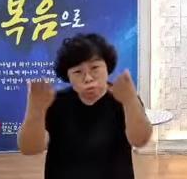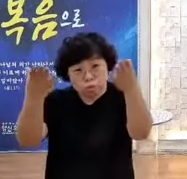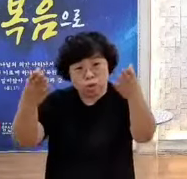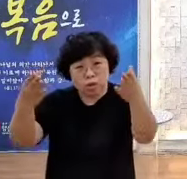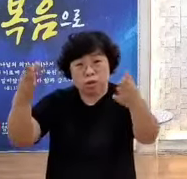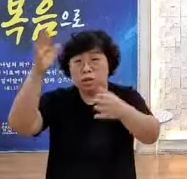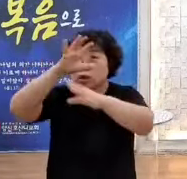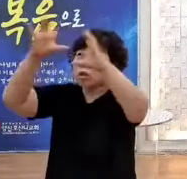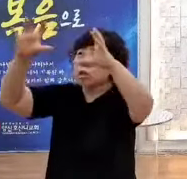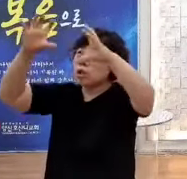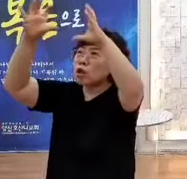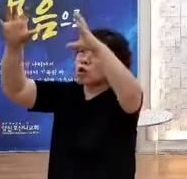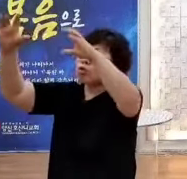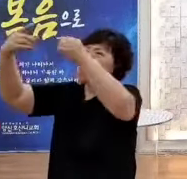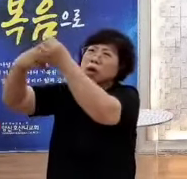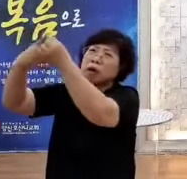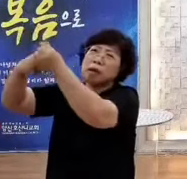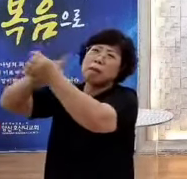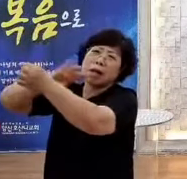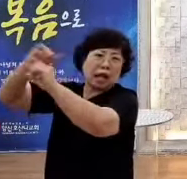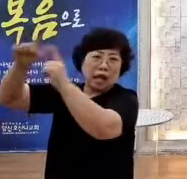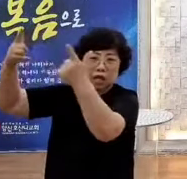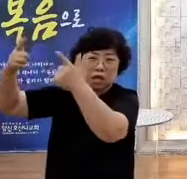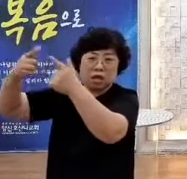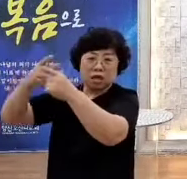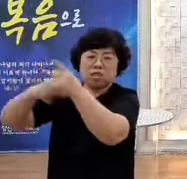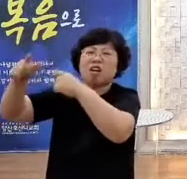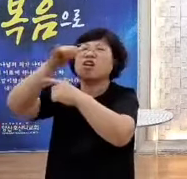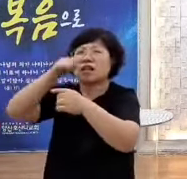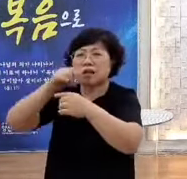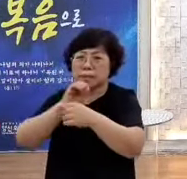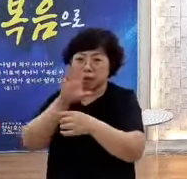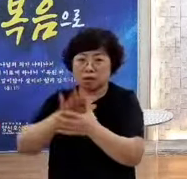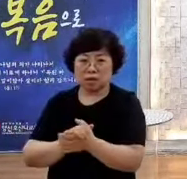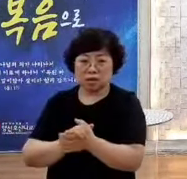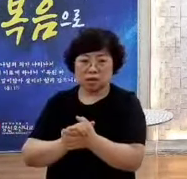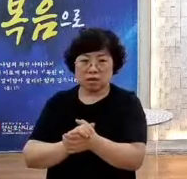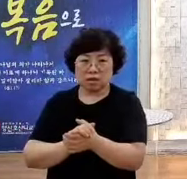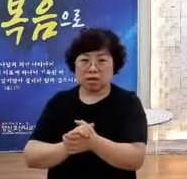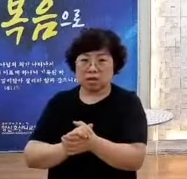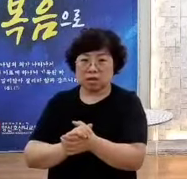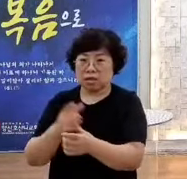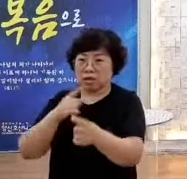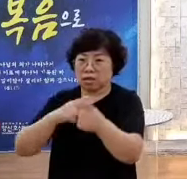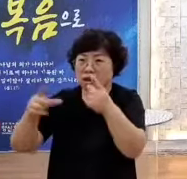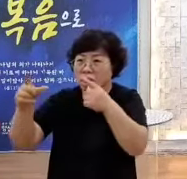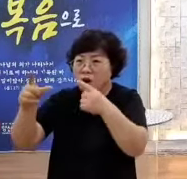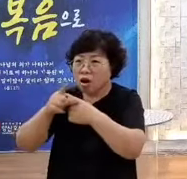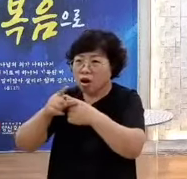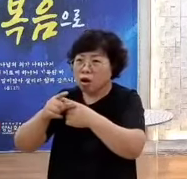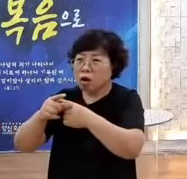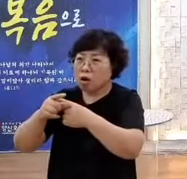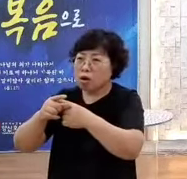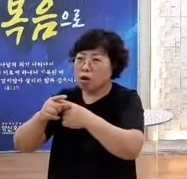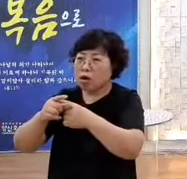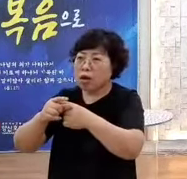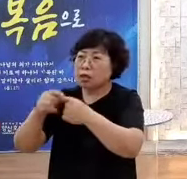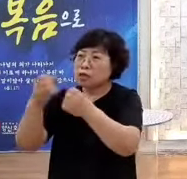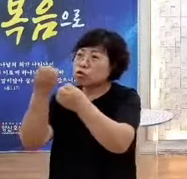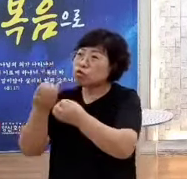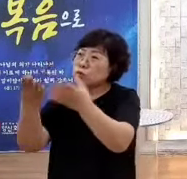것만이 아니라는 거예요. 그걸 오늘 5장에서 이제 말씀하고 있는 중요한 메시지가 포함되어